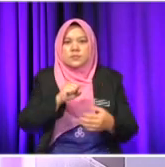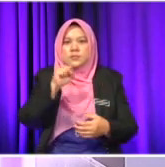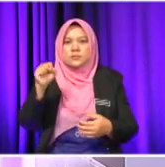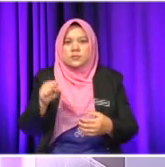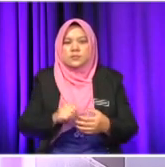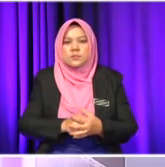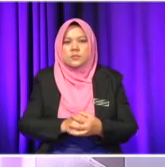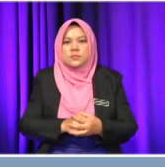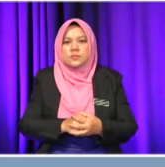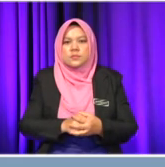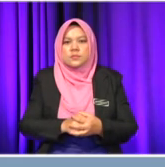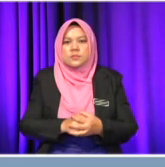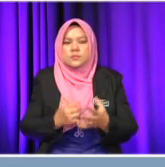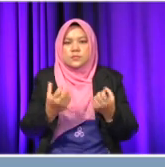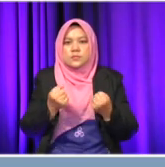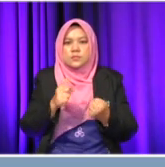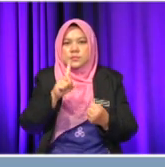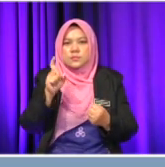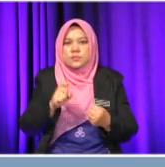di dalam kalian